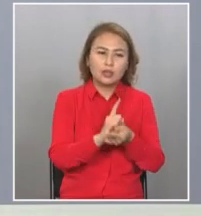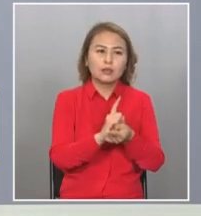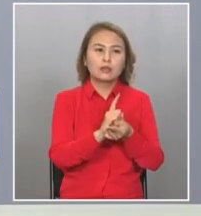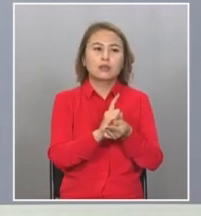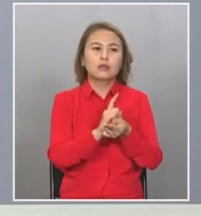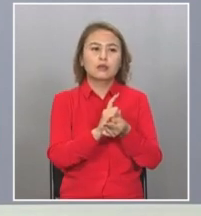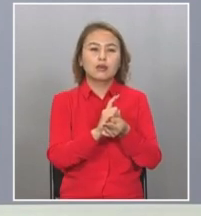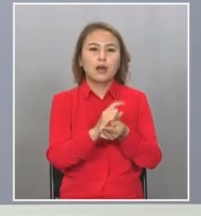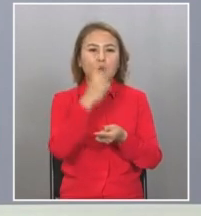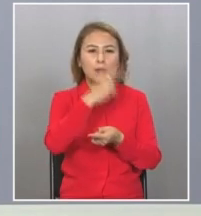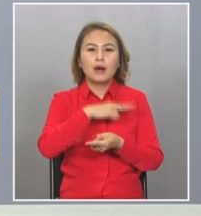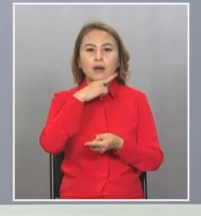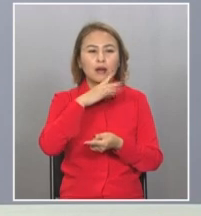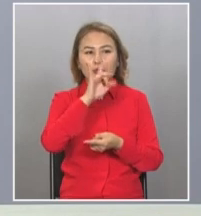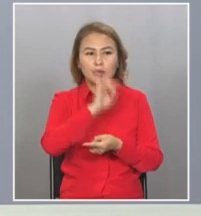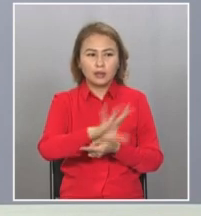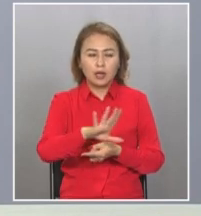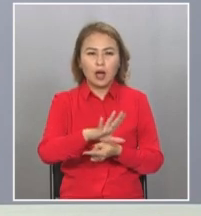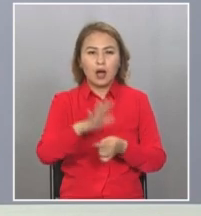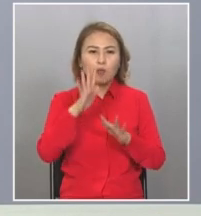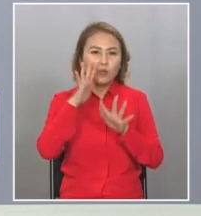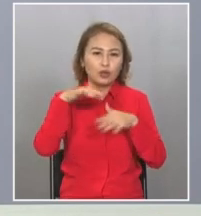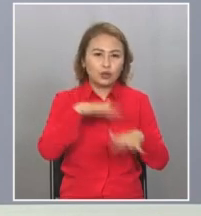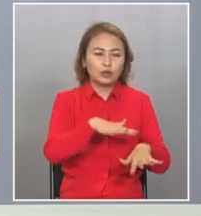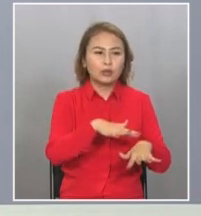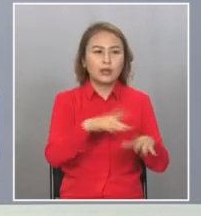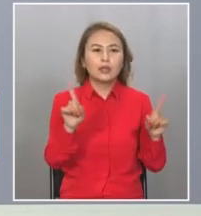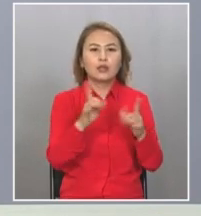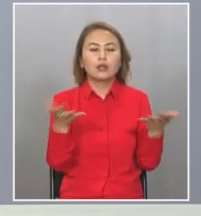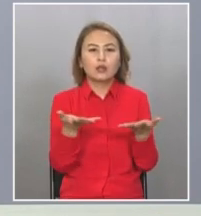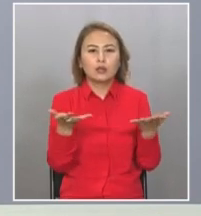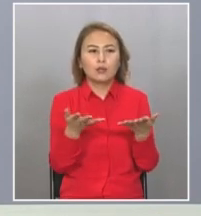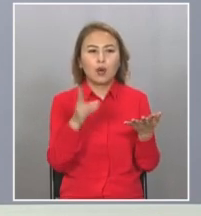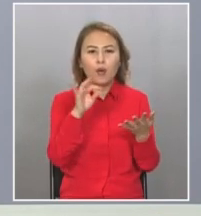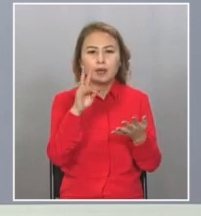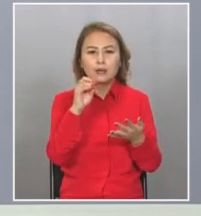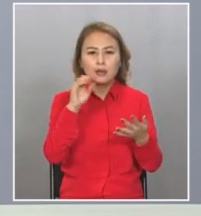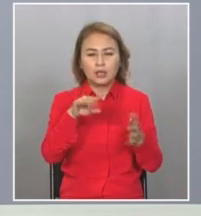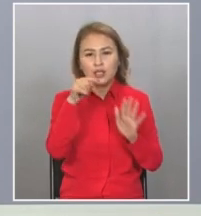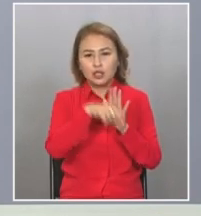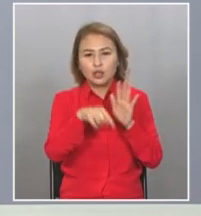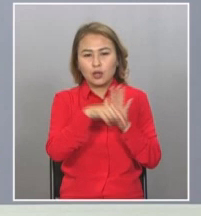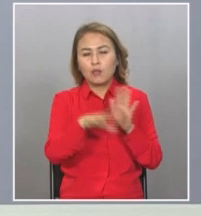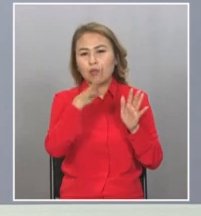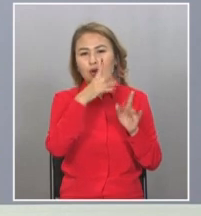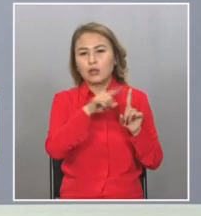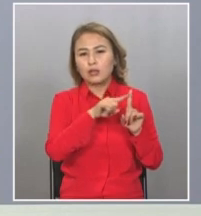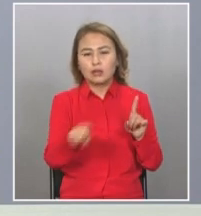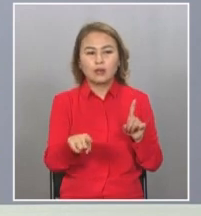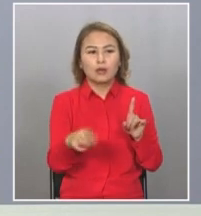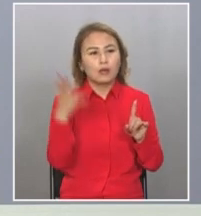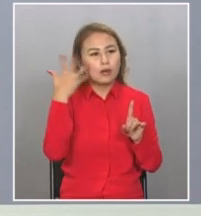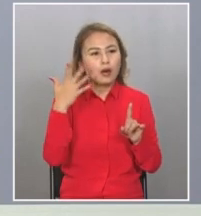амплитудалары байқалмайды. Ал мұхиттан не ғұрлым континенттің ішкі бөлігіне қарай ұзаған